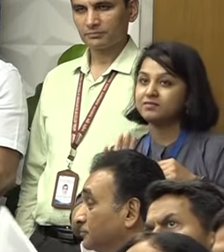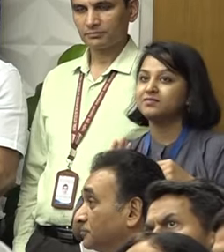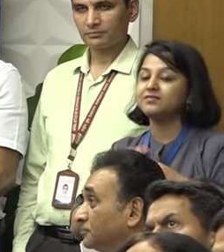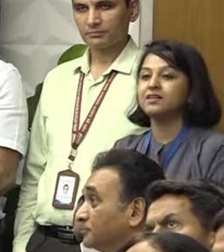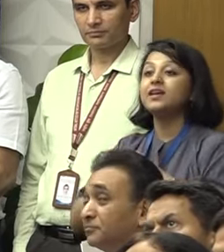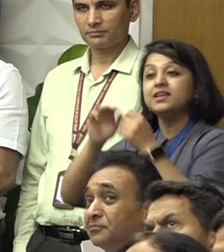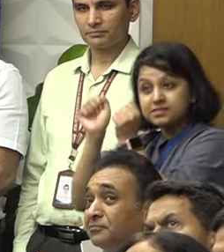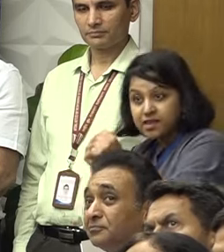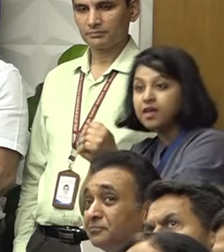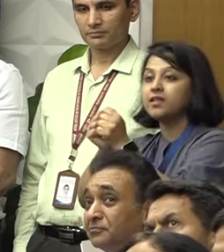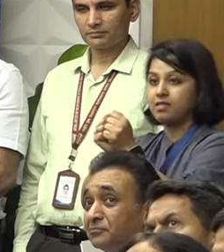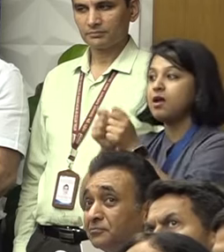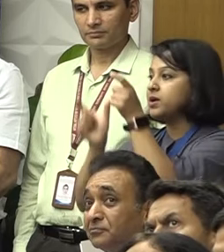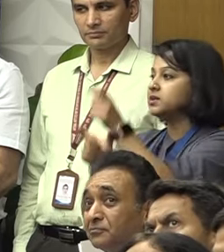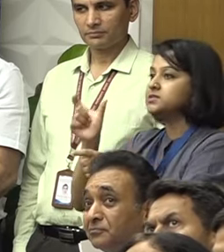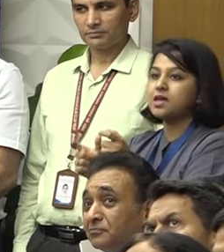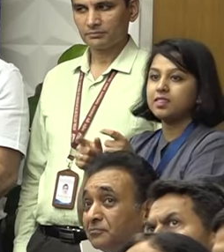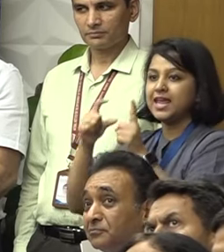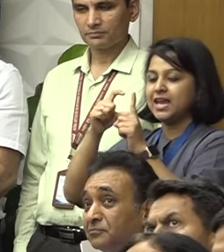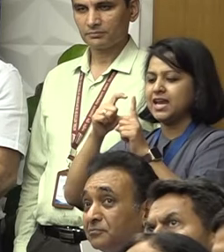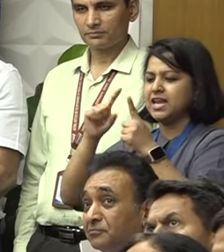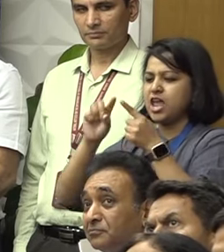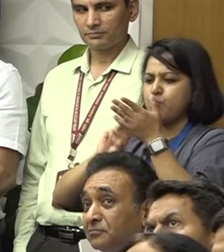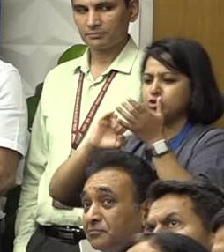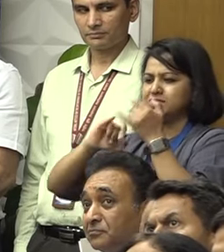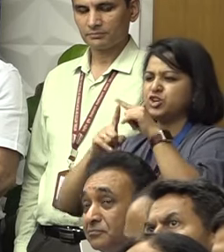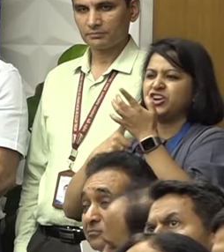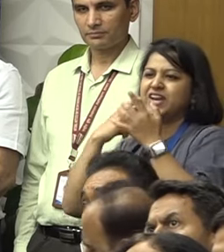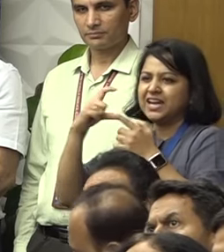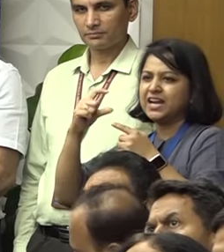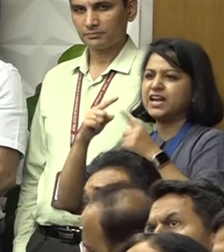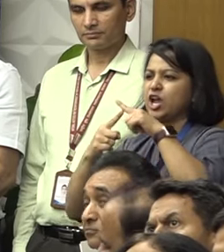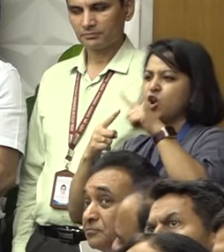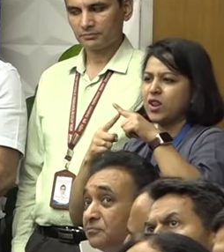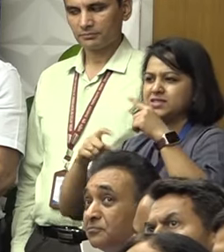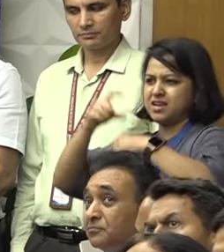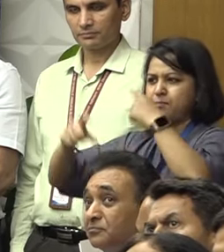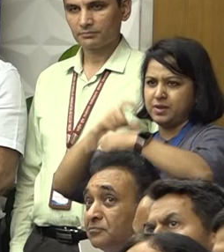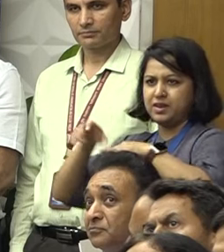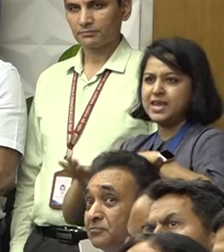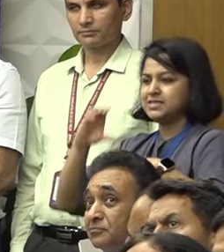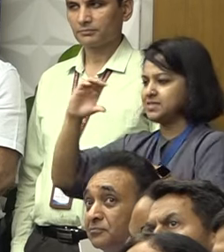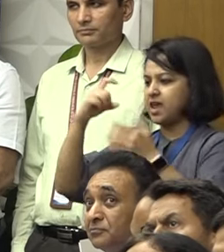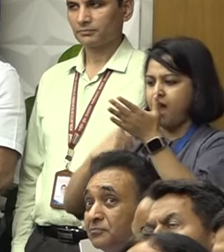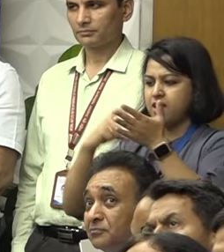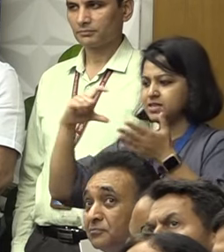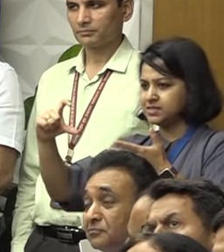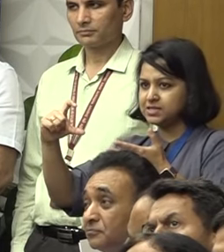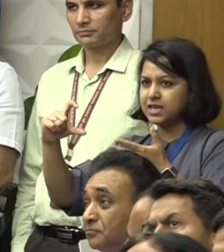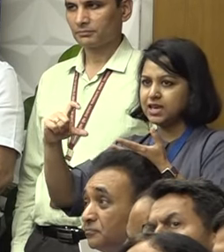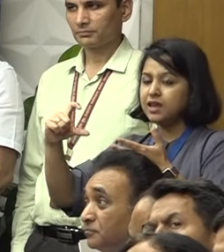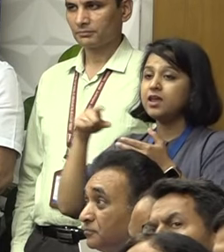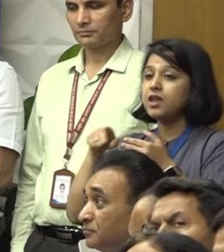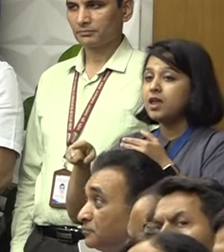साथ ही हमारे साथ यहां जुड़े हैं डेमोस्थनीज टेक्नोलॉजीज के प्रतिनिधि, सीआरसी गोरखपुर के लाभार्थियों को